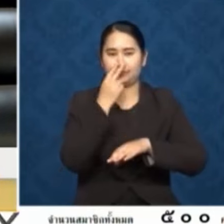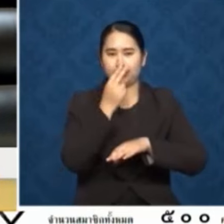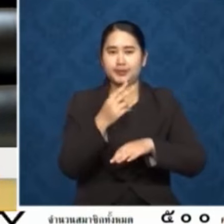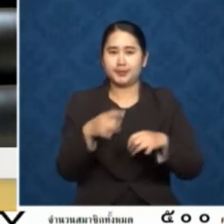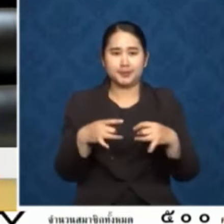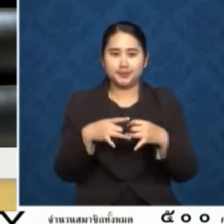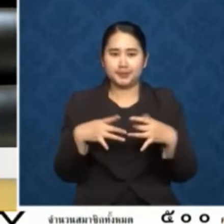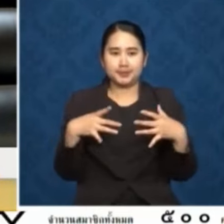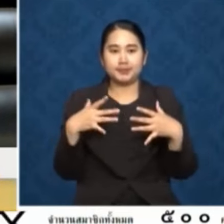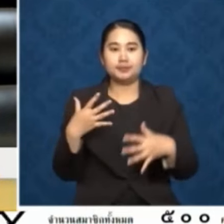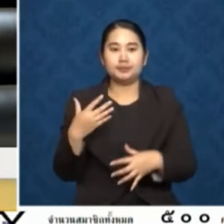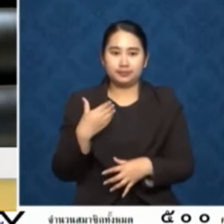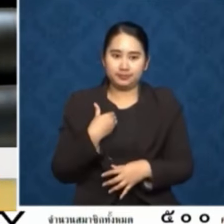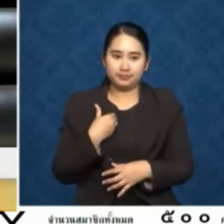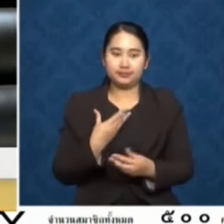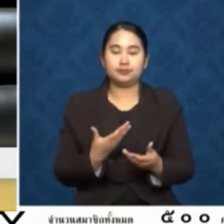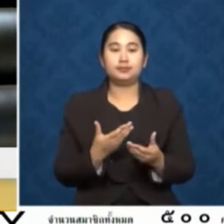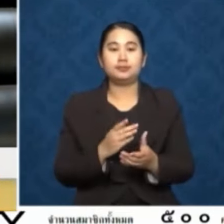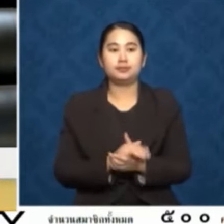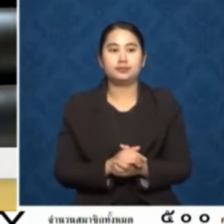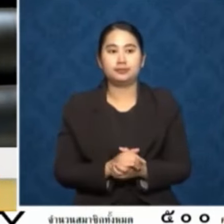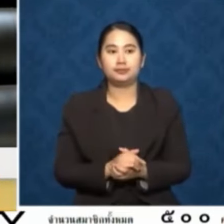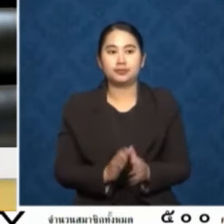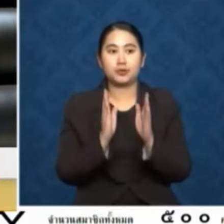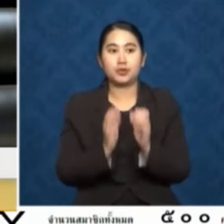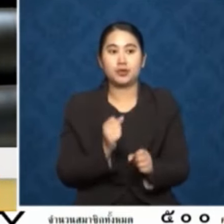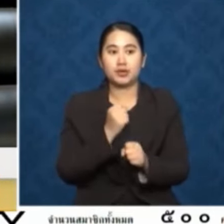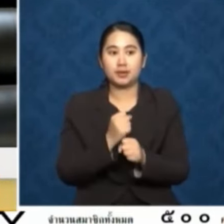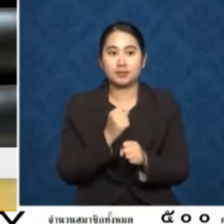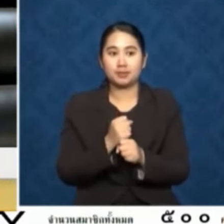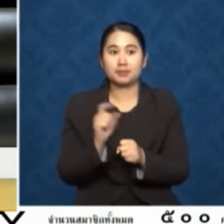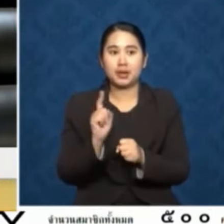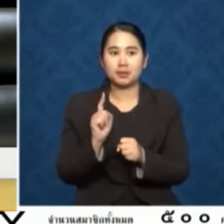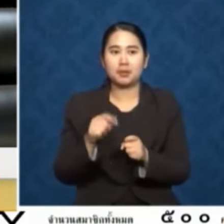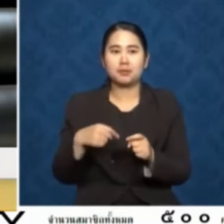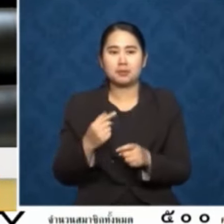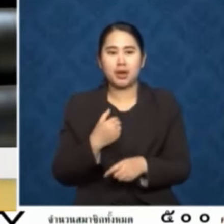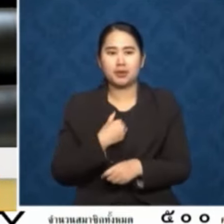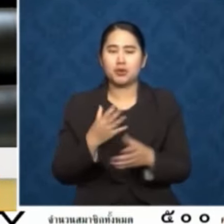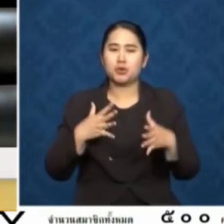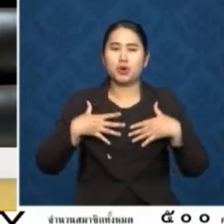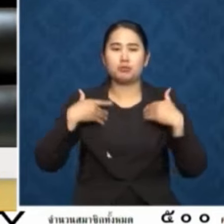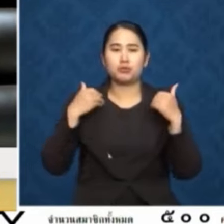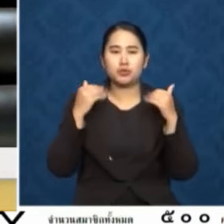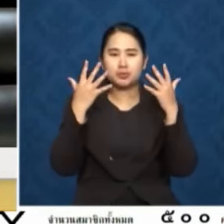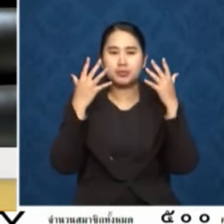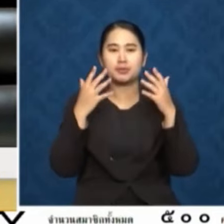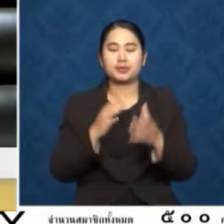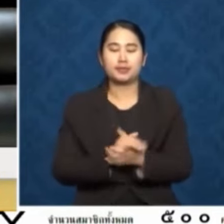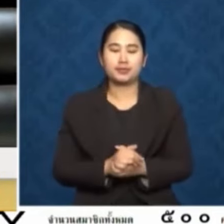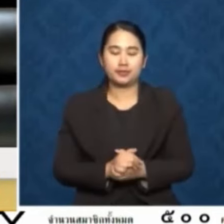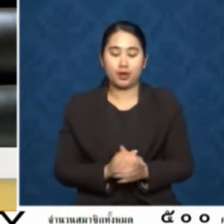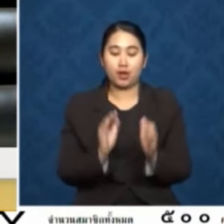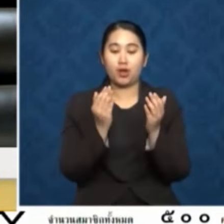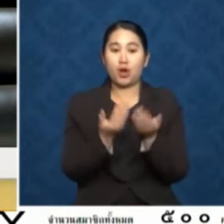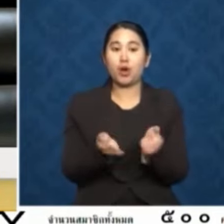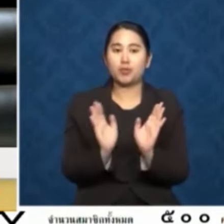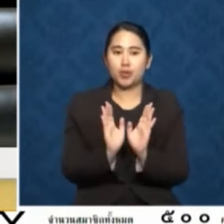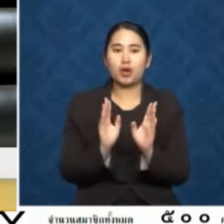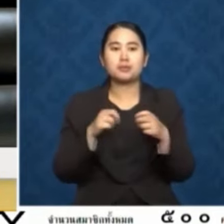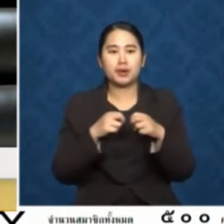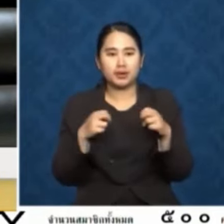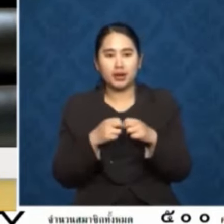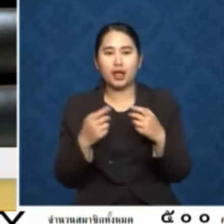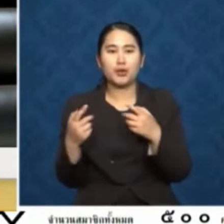กับภูมิลำเนานะครับคนที่ไปก็ไปแบบไม่มีความสุขครอบครัวมีปั